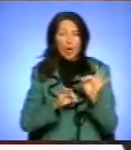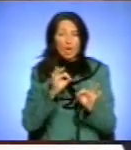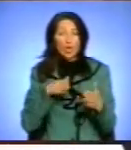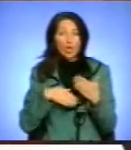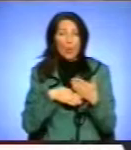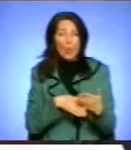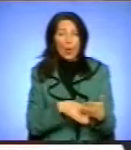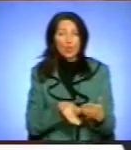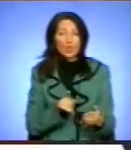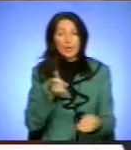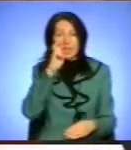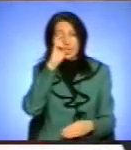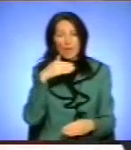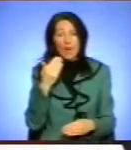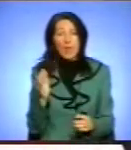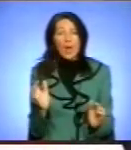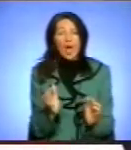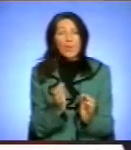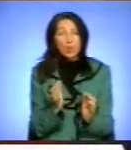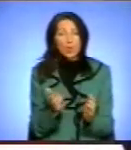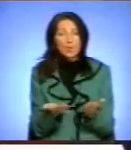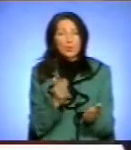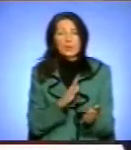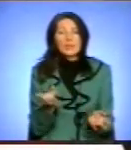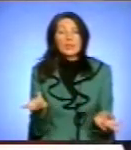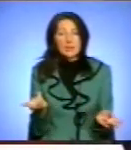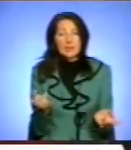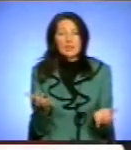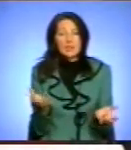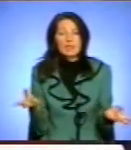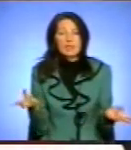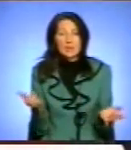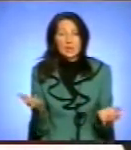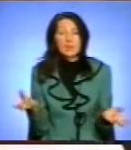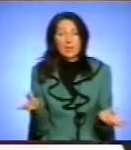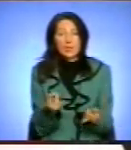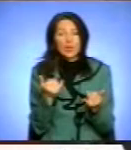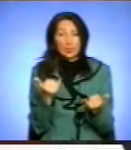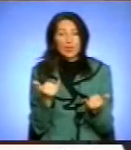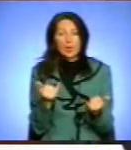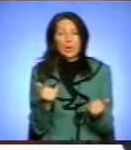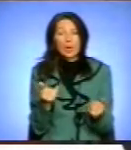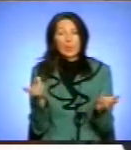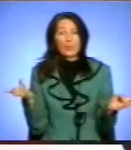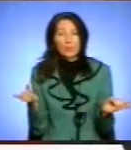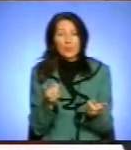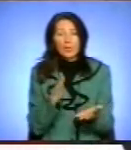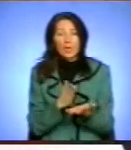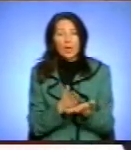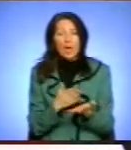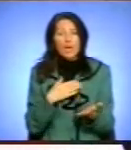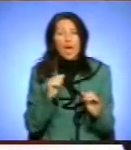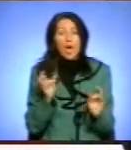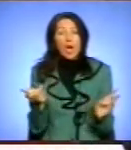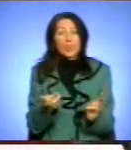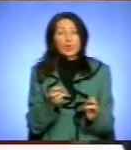допомогою, що держава вами піклується. Можливо, не настільки, як нам сьогодні, сьогодення потребує, але мушу